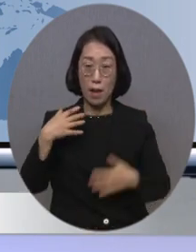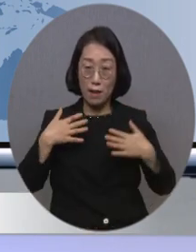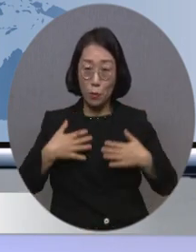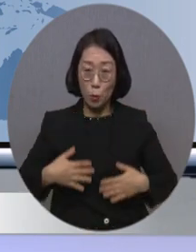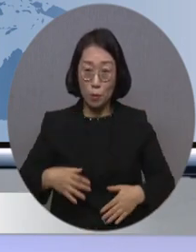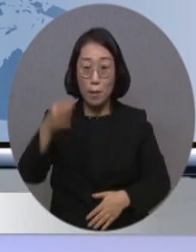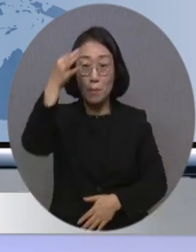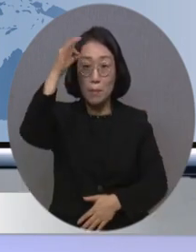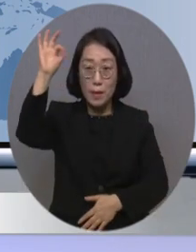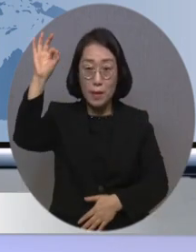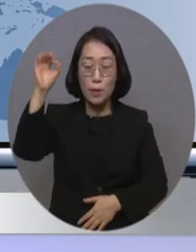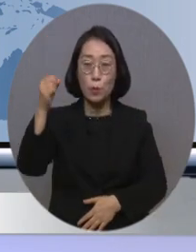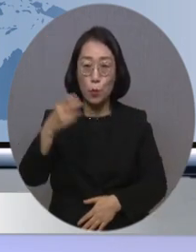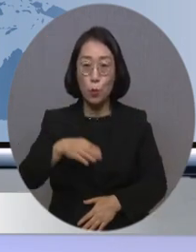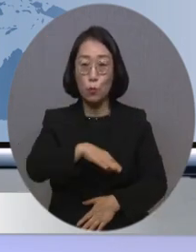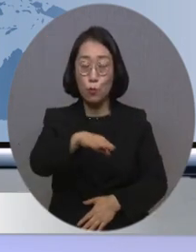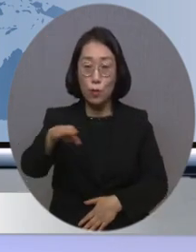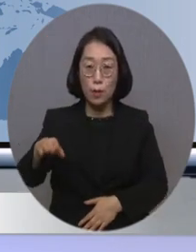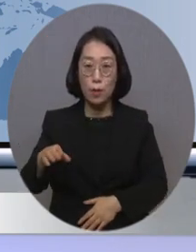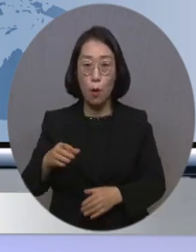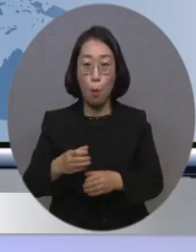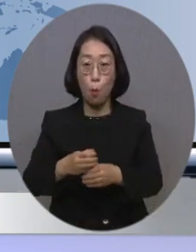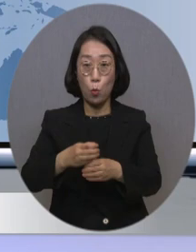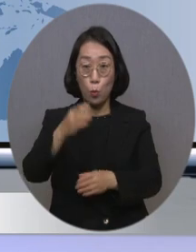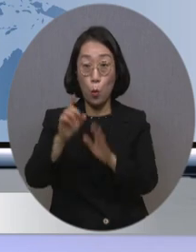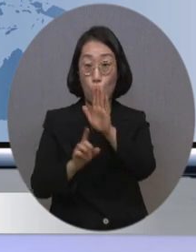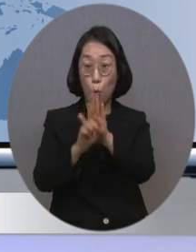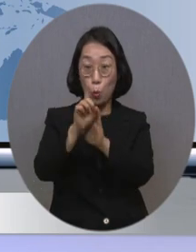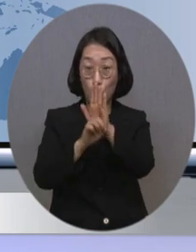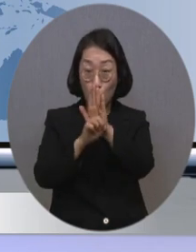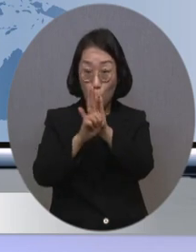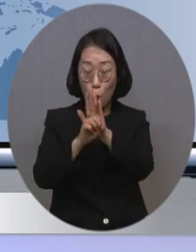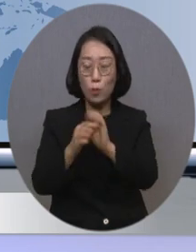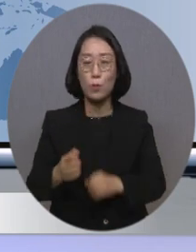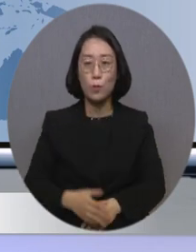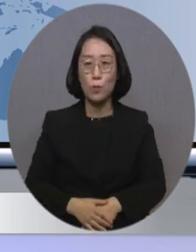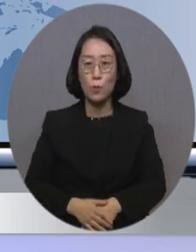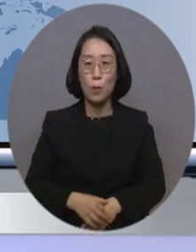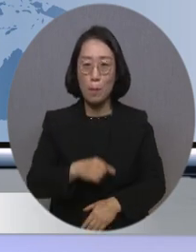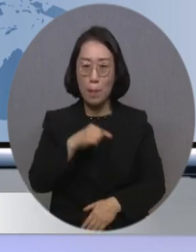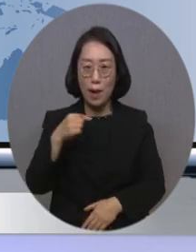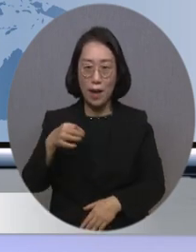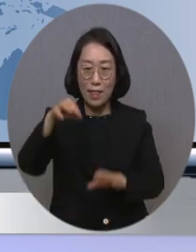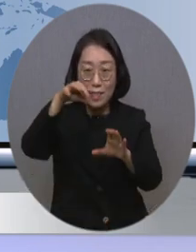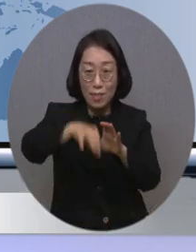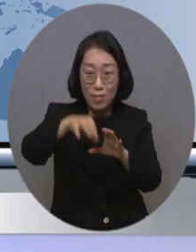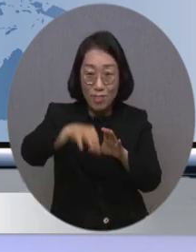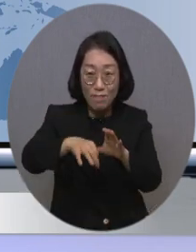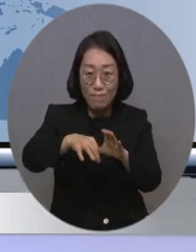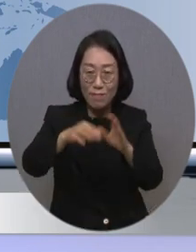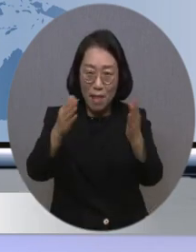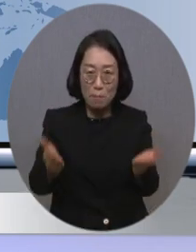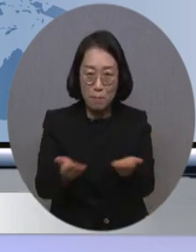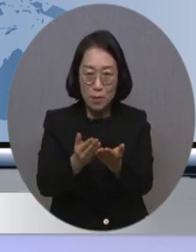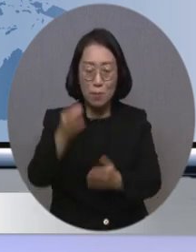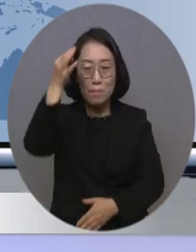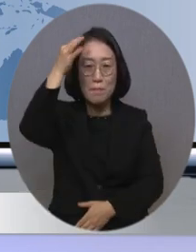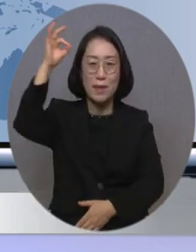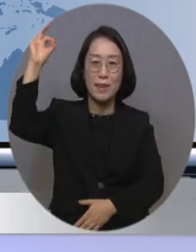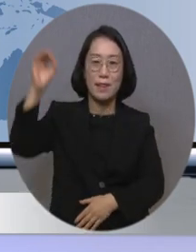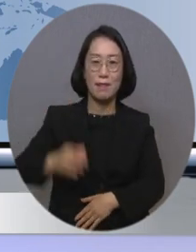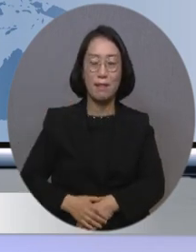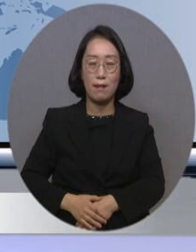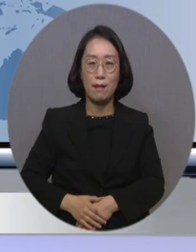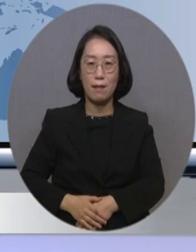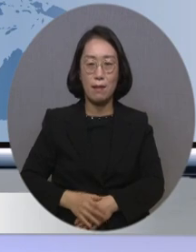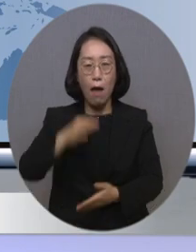떠오르는데요. 한편 우리 사회 온도를 높이는 온도탑과 빨간 구세군 자선냄비도 잊지 말아야겠죠.